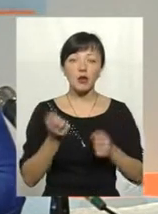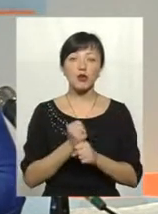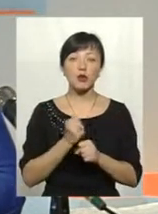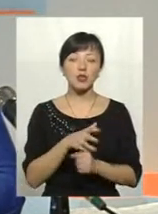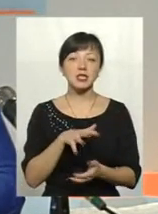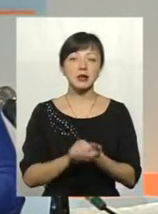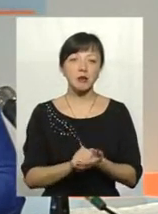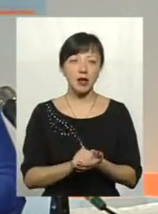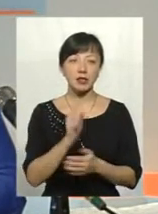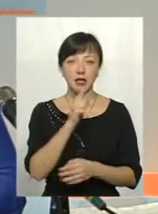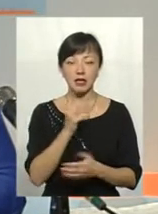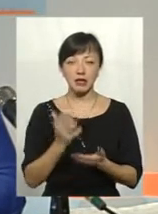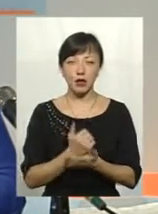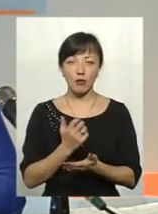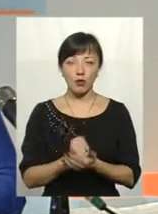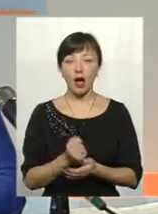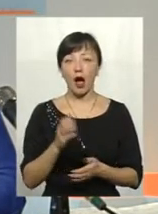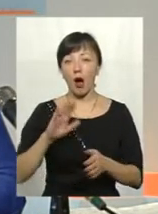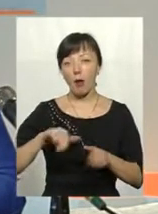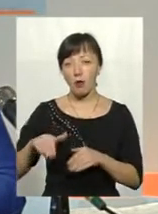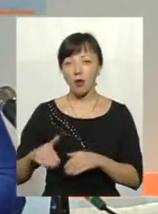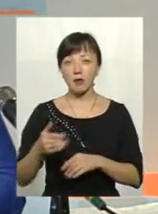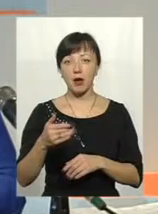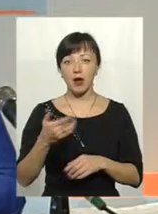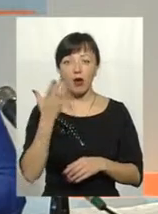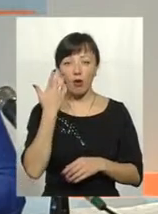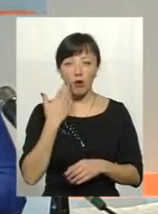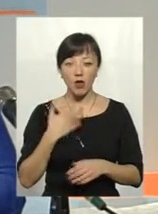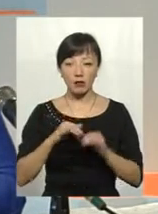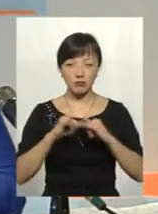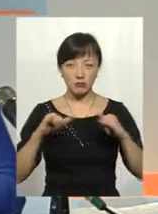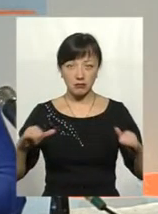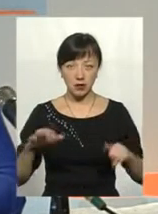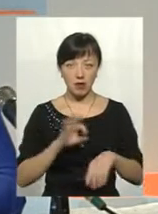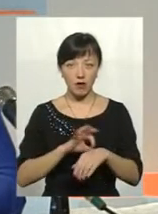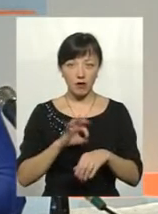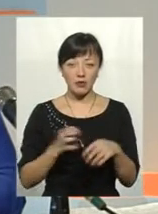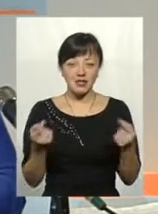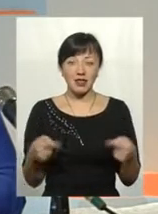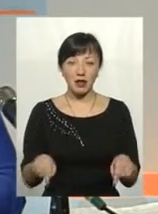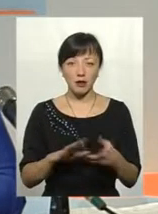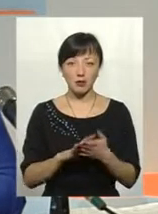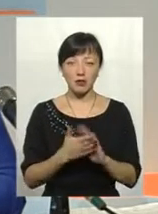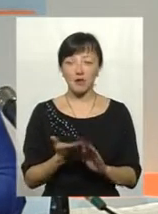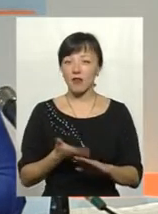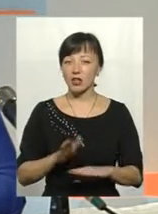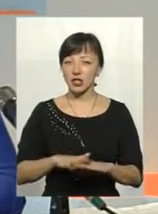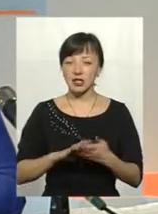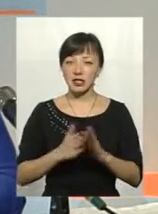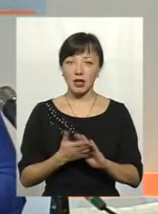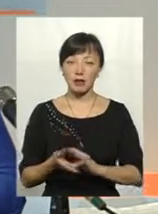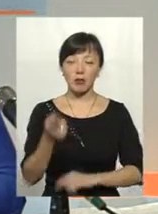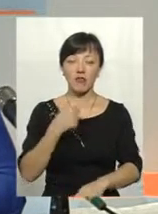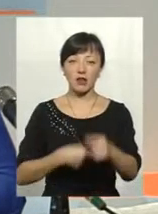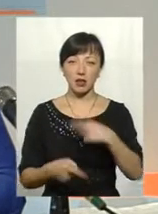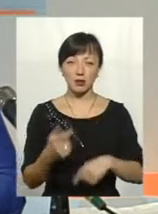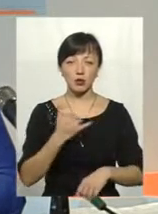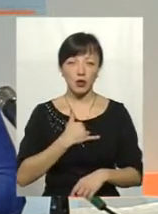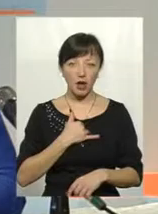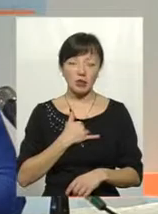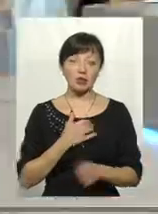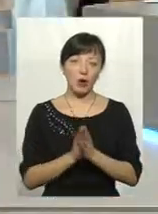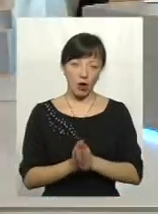вони займаються на тих заробітках. А потім, коли процес в них далі прогресує, в занедбаних, украй важких станах, повертаються до нас